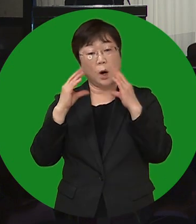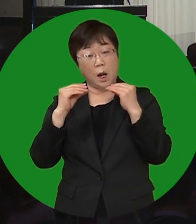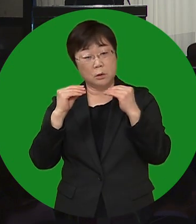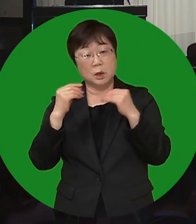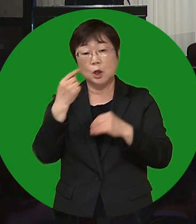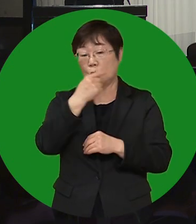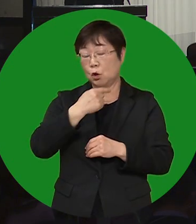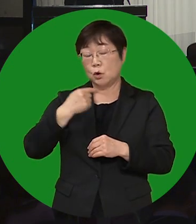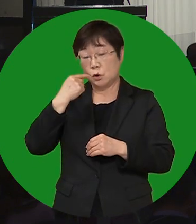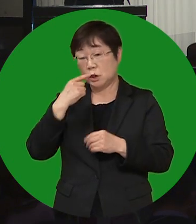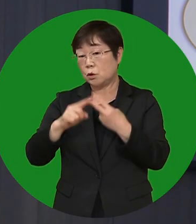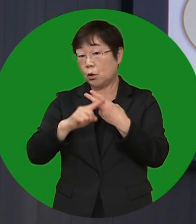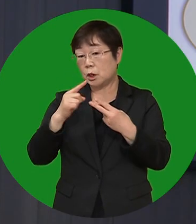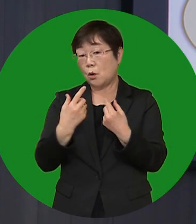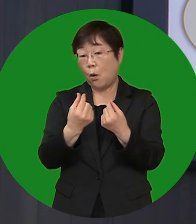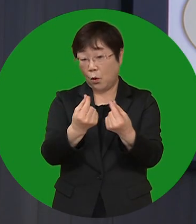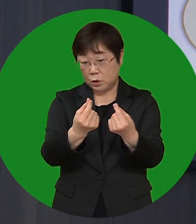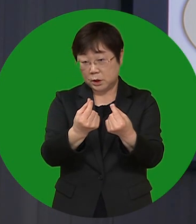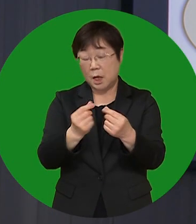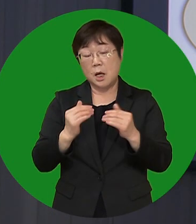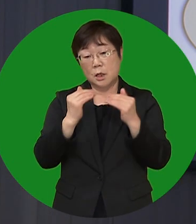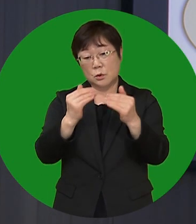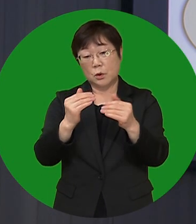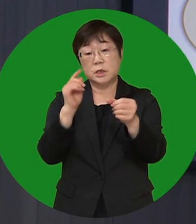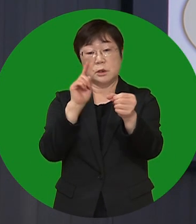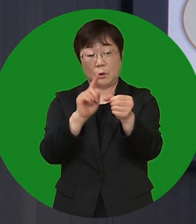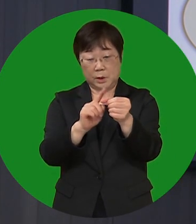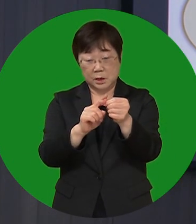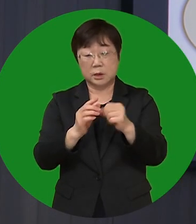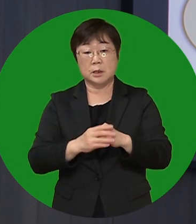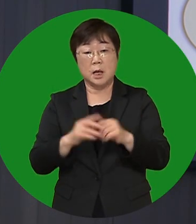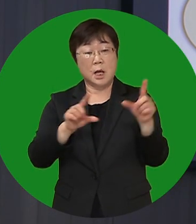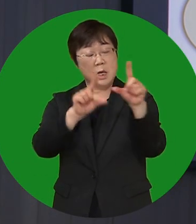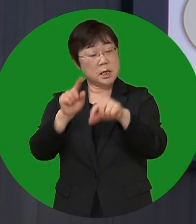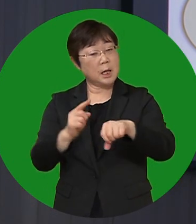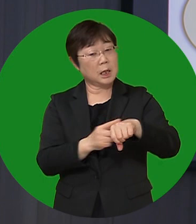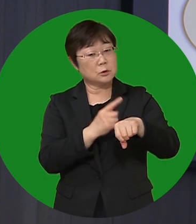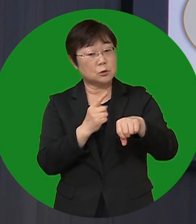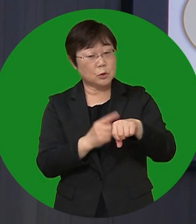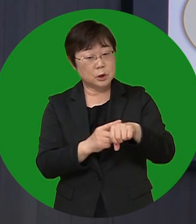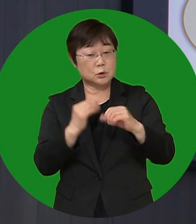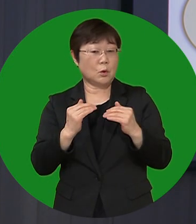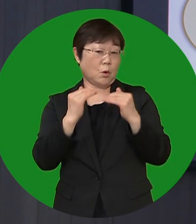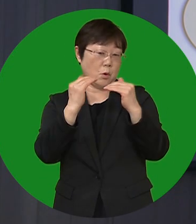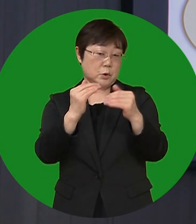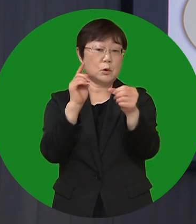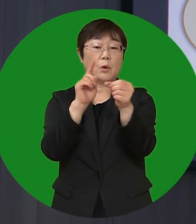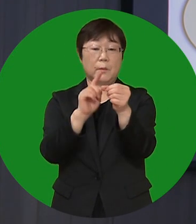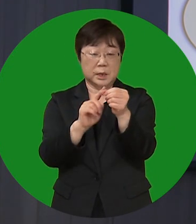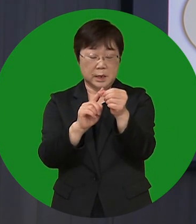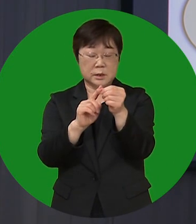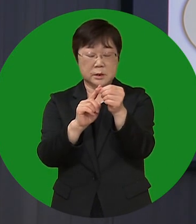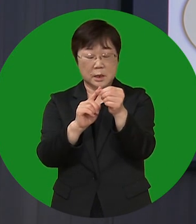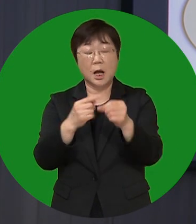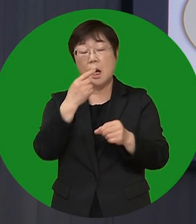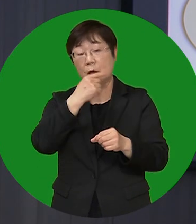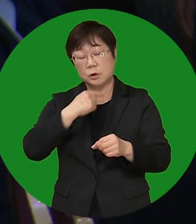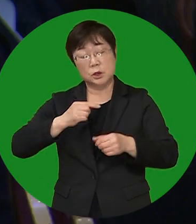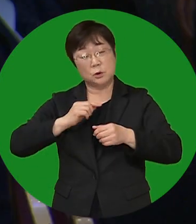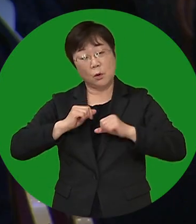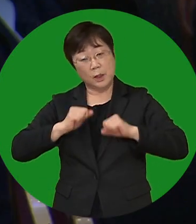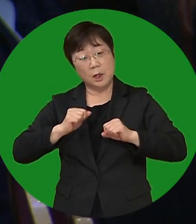というお口の機能保持増進を図ることで生活の質qol の向上を目指す健康